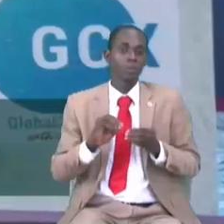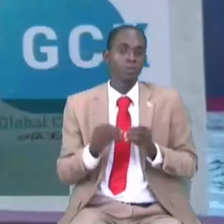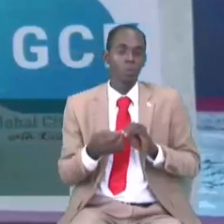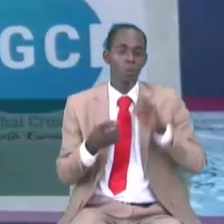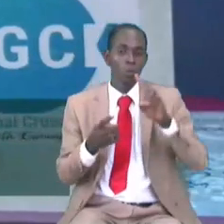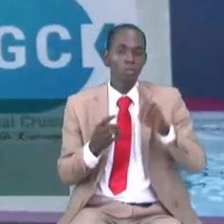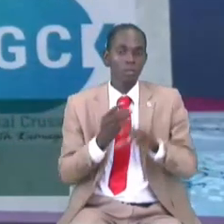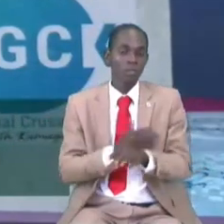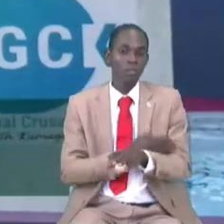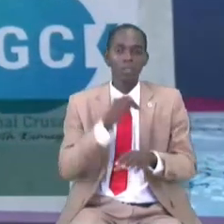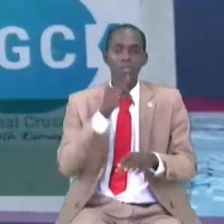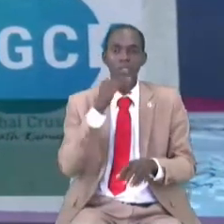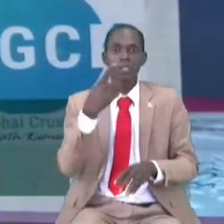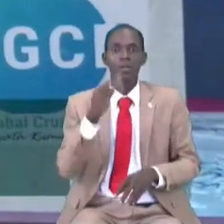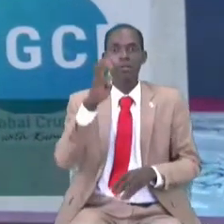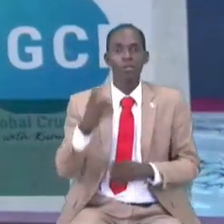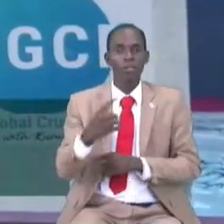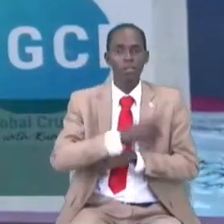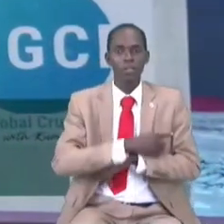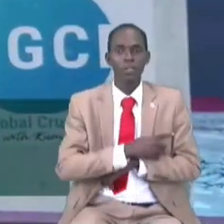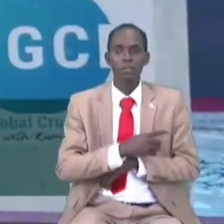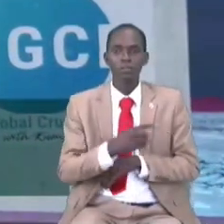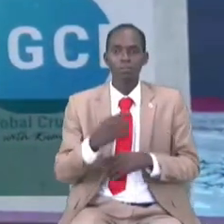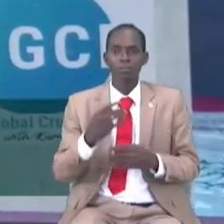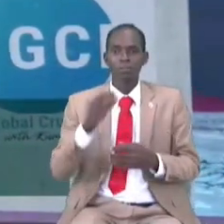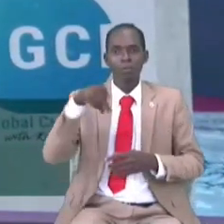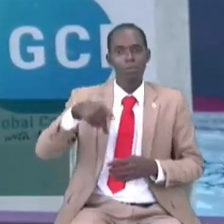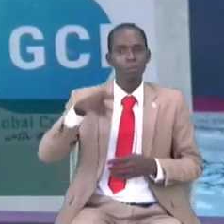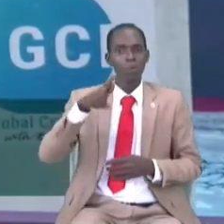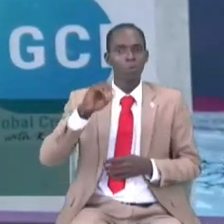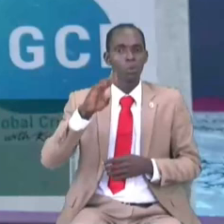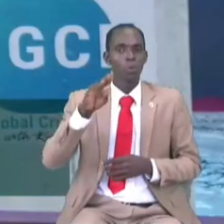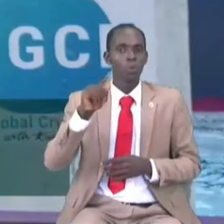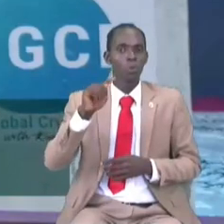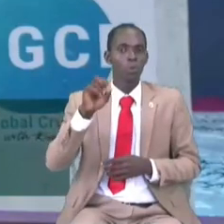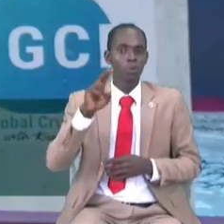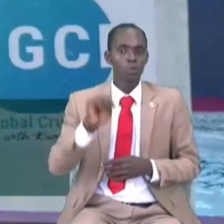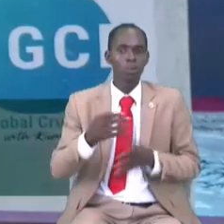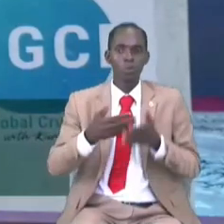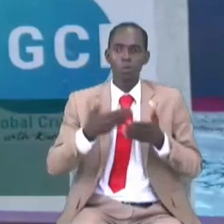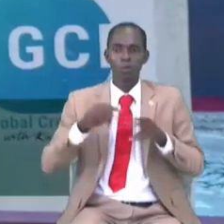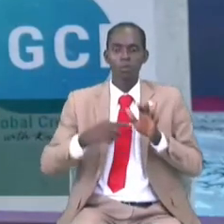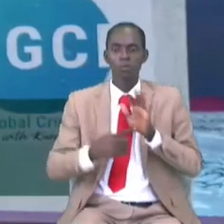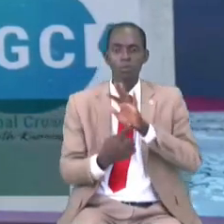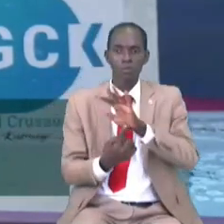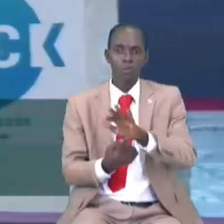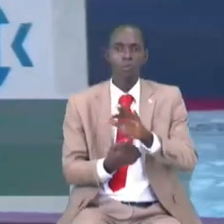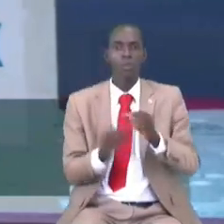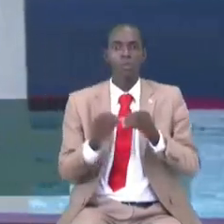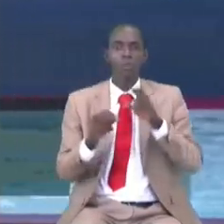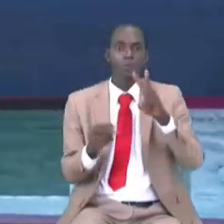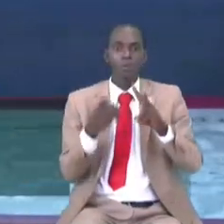révélé. Deuxième élément, la prédication fidèle avec un objectif de